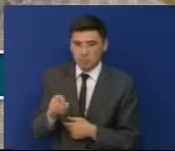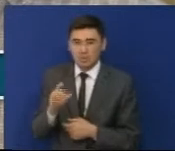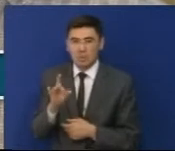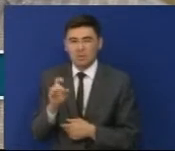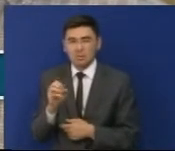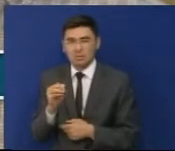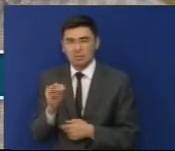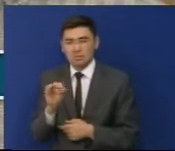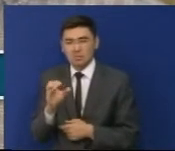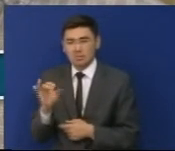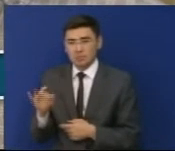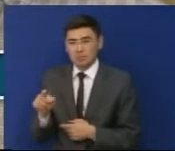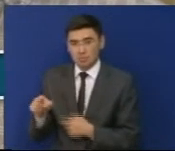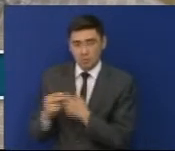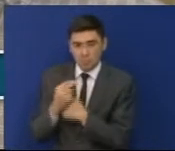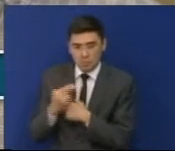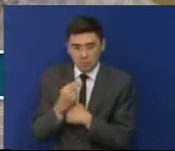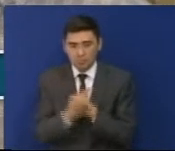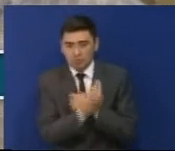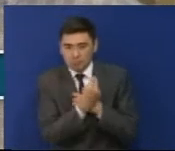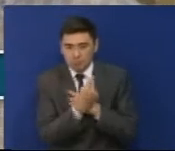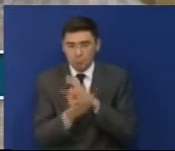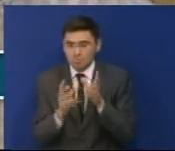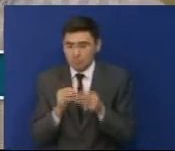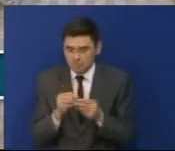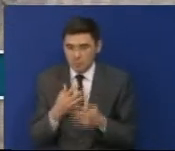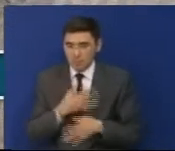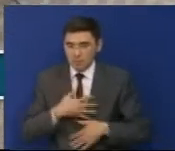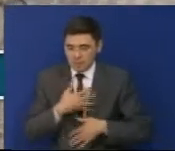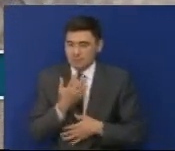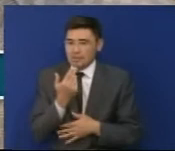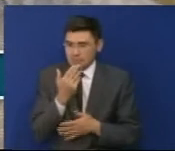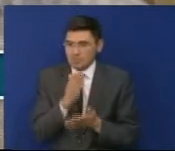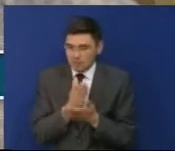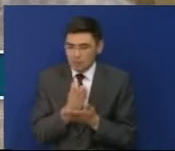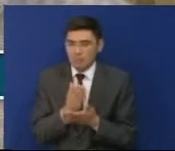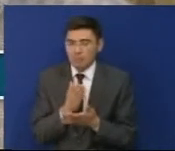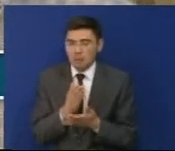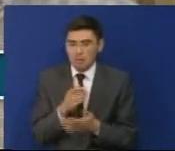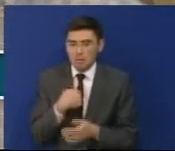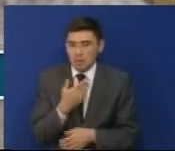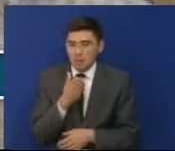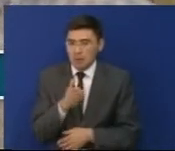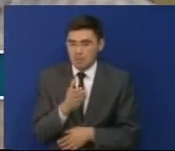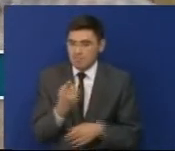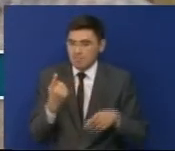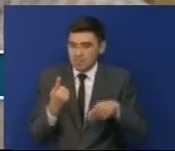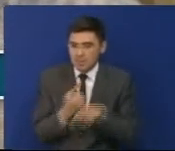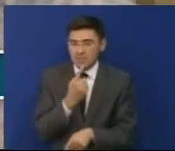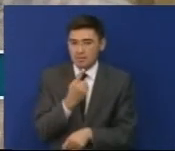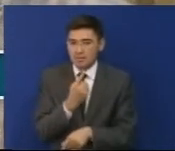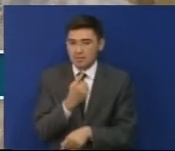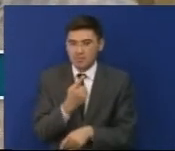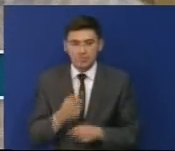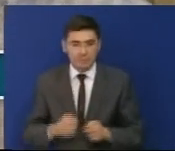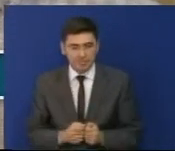біраз көп нәрсені үйрендік. Қобалжулар әлі де бар. Енді бірінші рөл бұл менің дебютім. Театрға келгенім